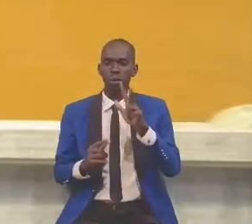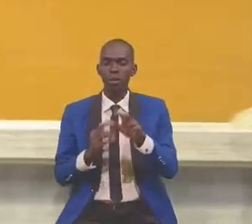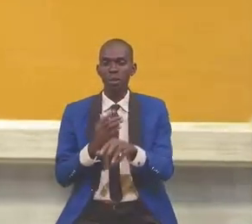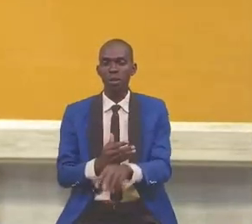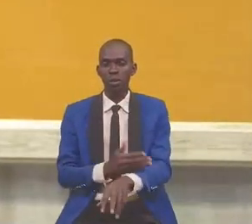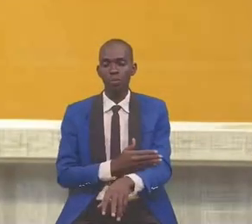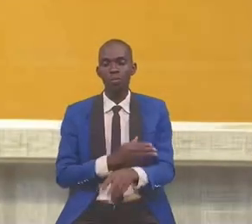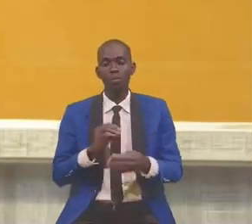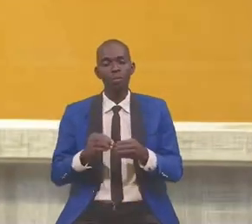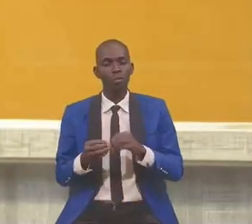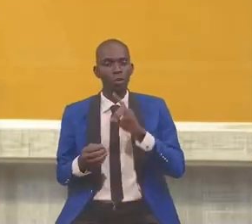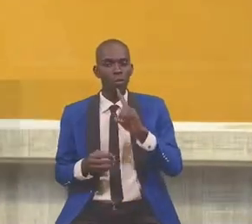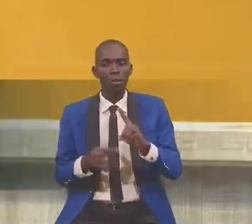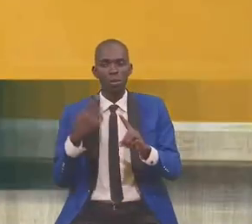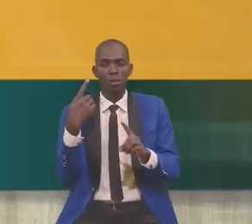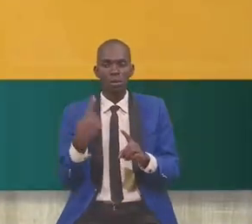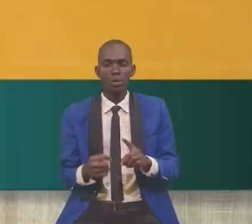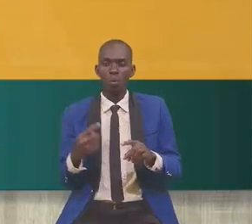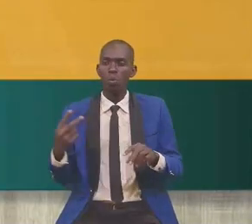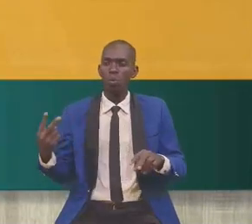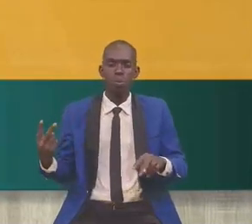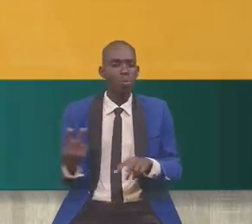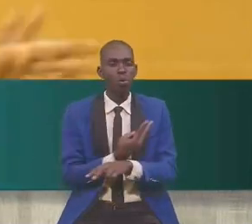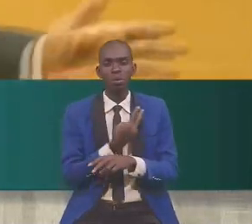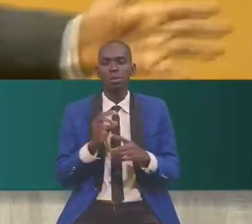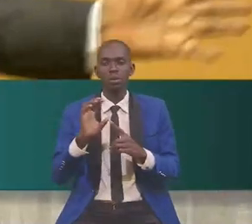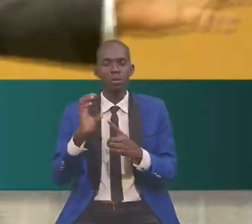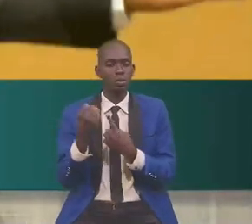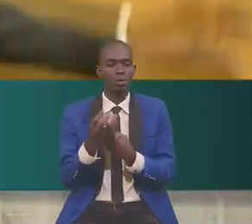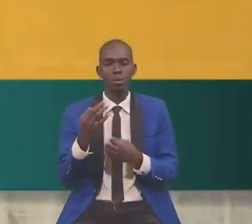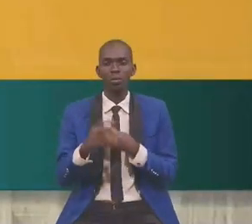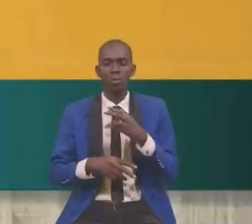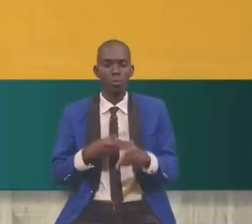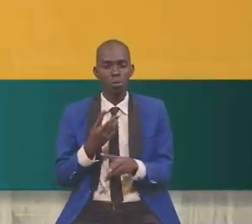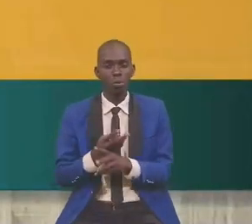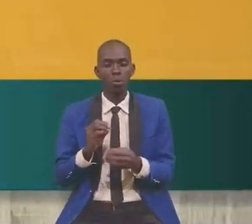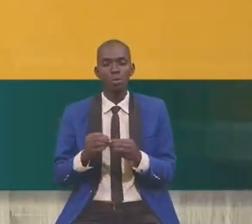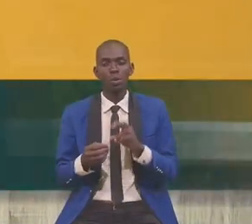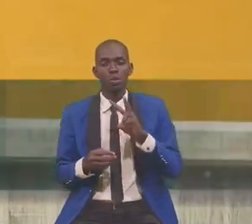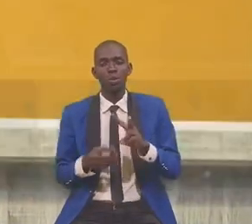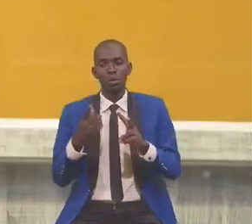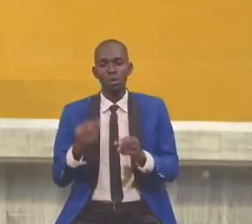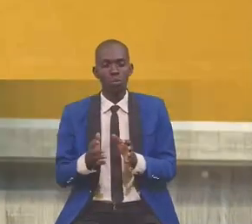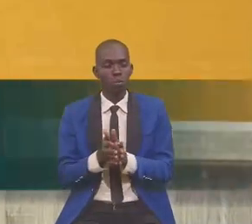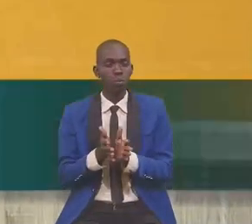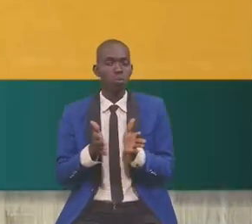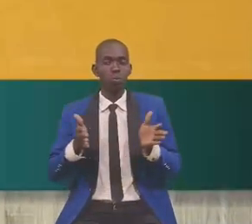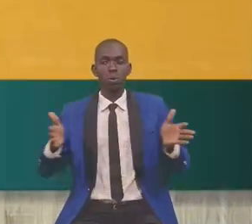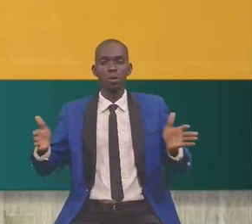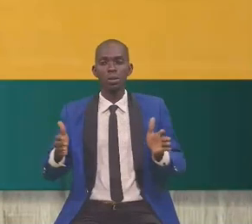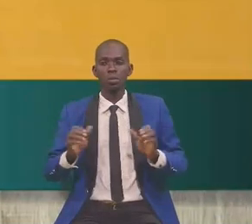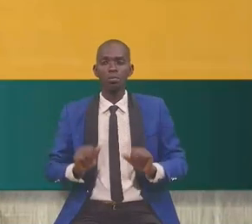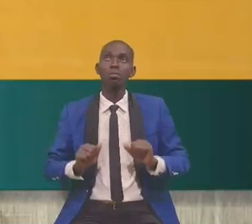de la situation du monde. Deuxièmement, c'est la consécration grandissante de ses